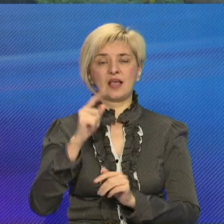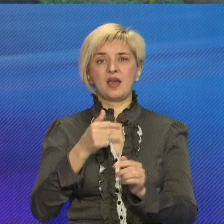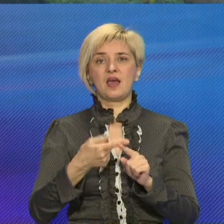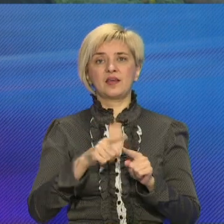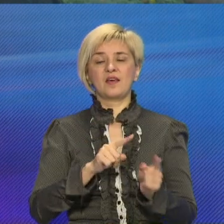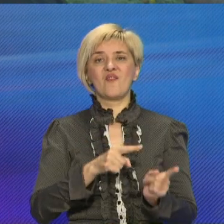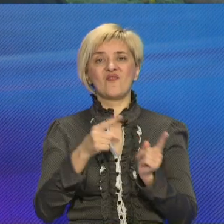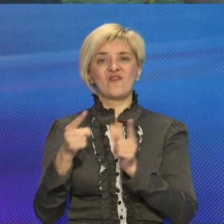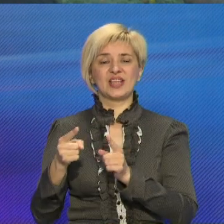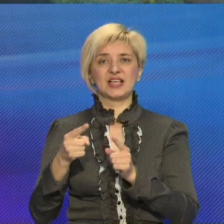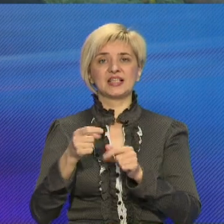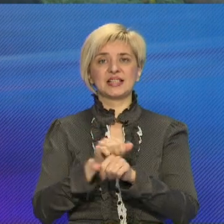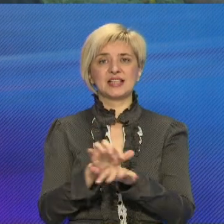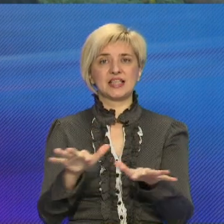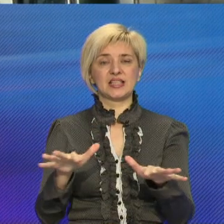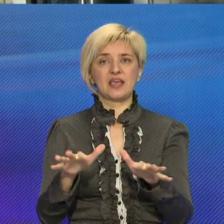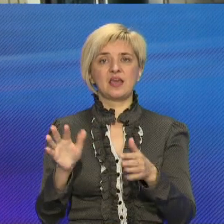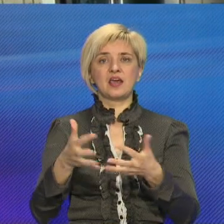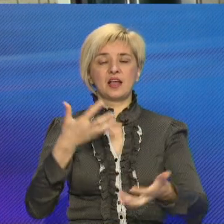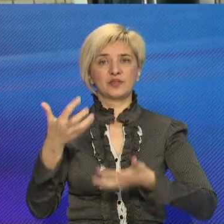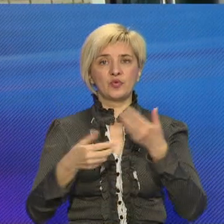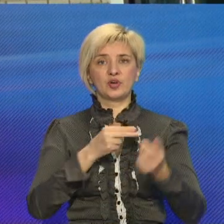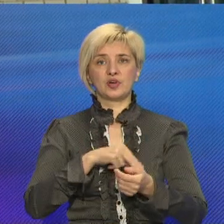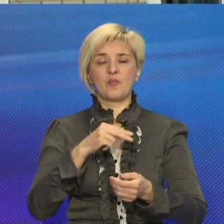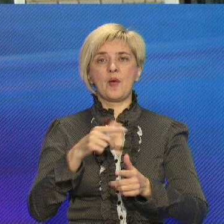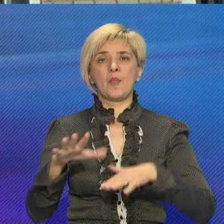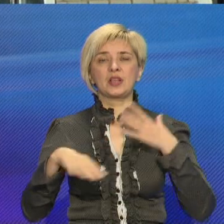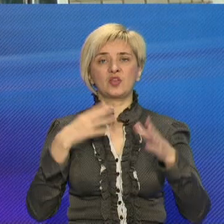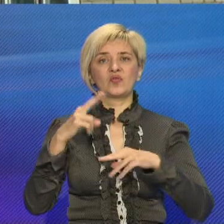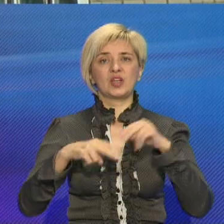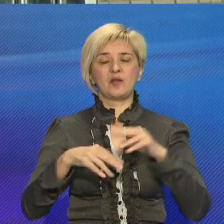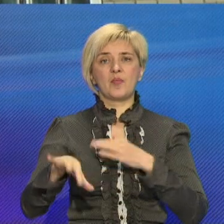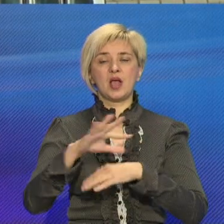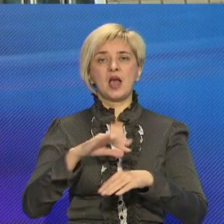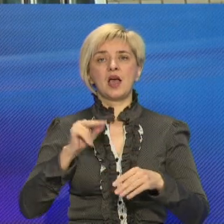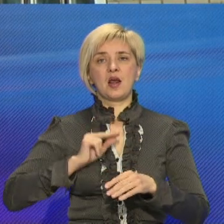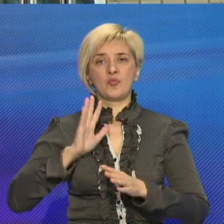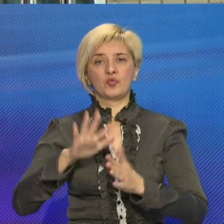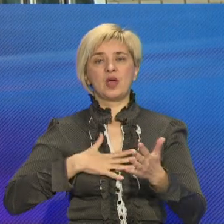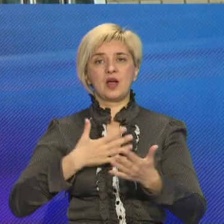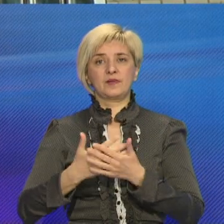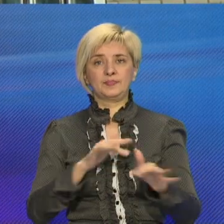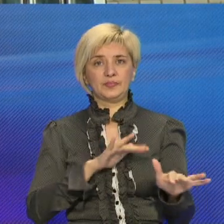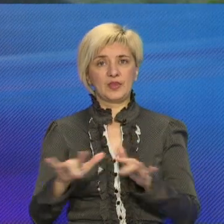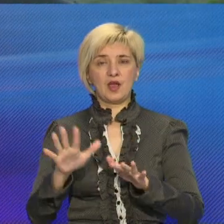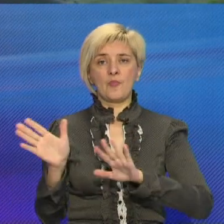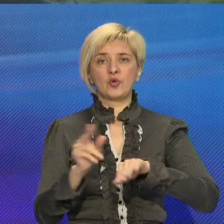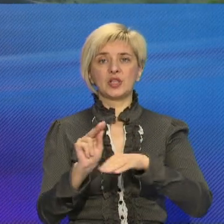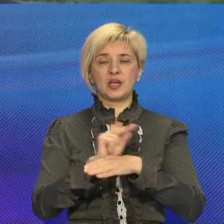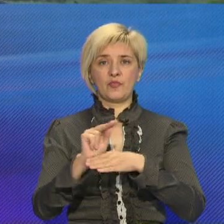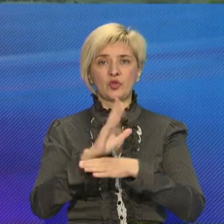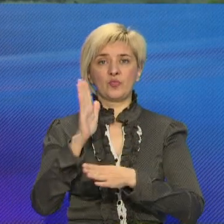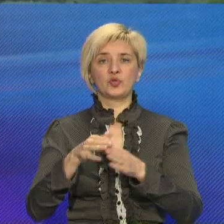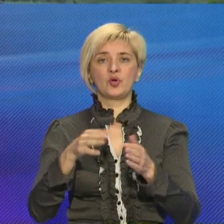разборочные работы, подготовка строительной площадки. Работы будут вестись усиленными темпами. После ремонта это здание будет полностью оштукатурено,